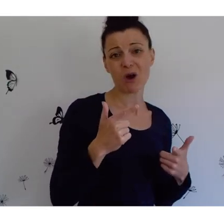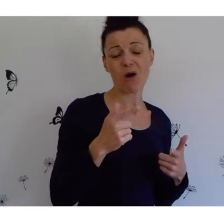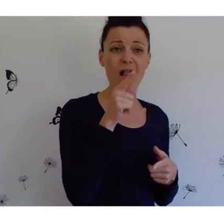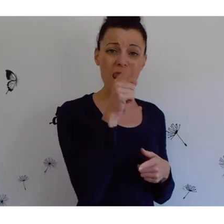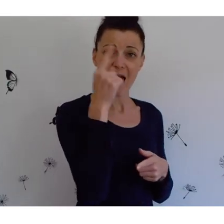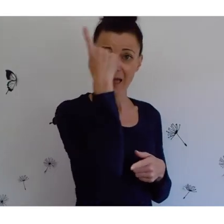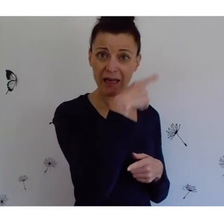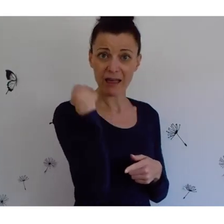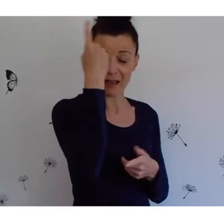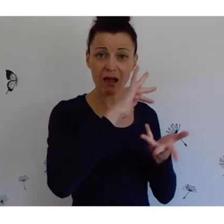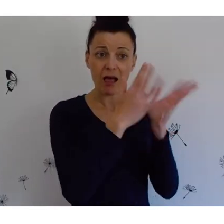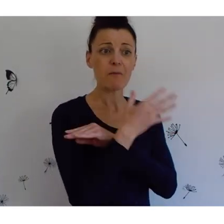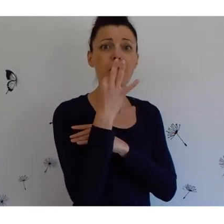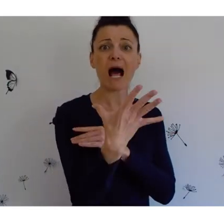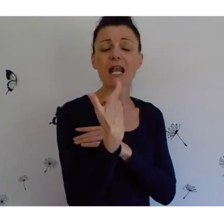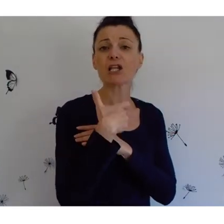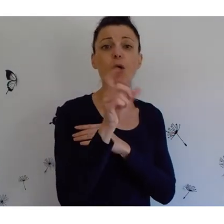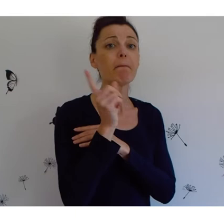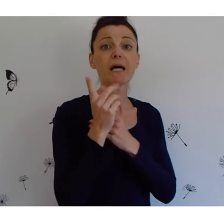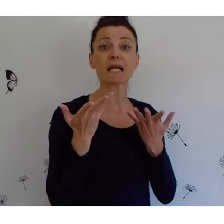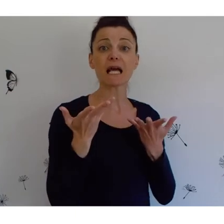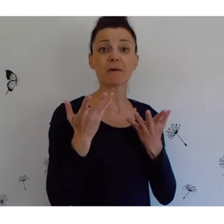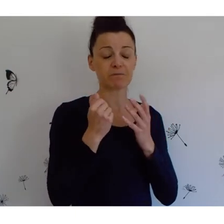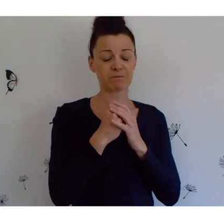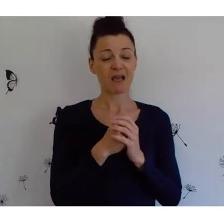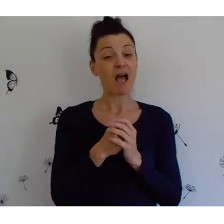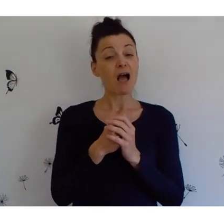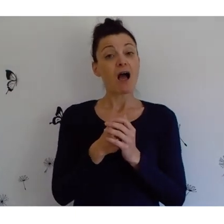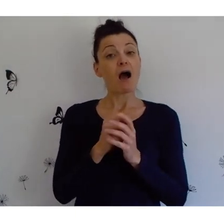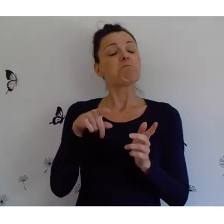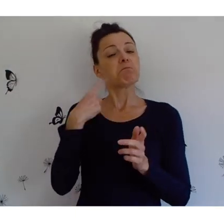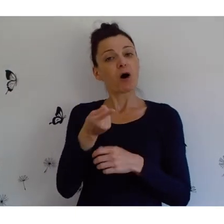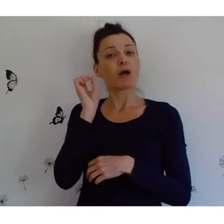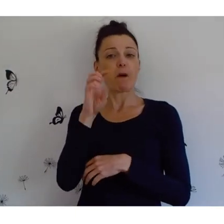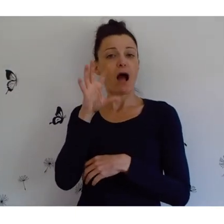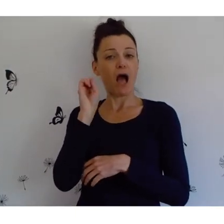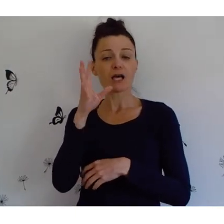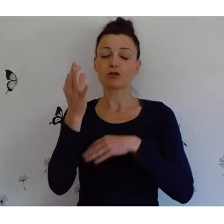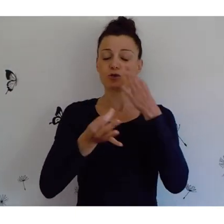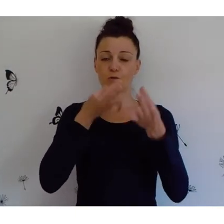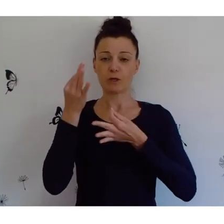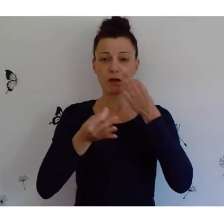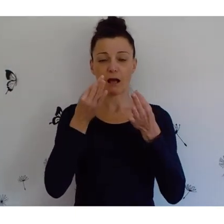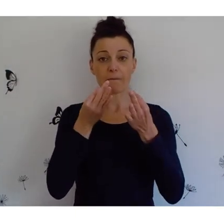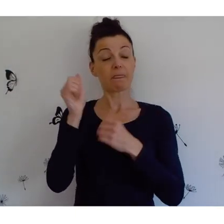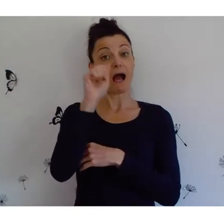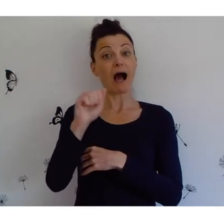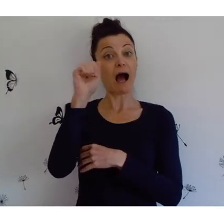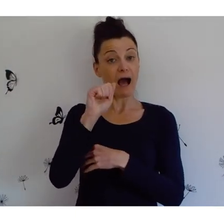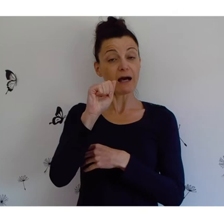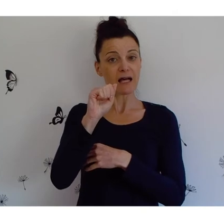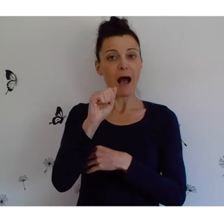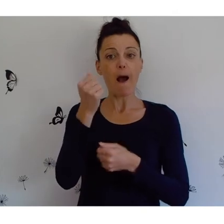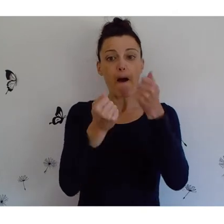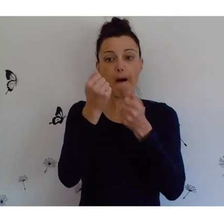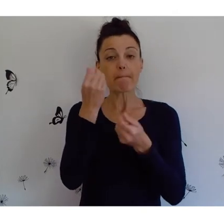così pallido?» Quando il maestro poi iniziava a spiegare, Ada tirava fuori dalla cartella le macchinine e